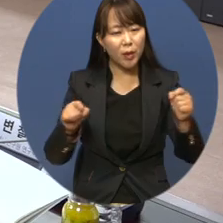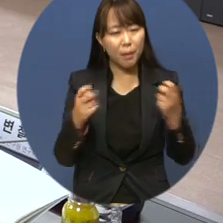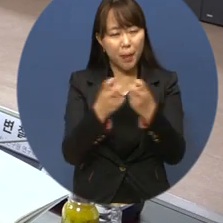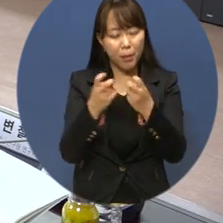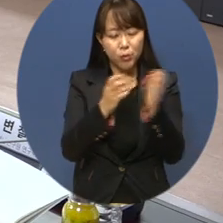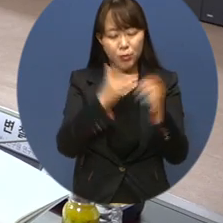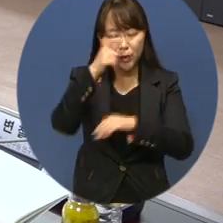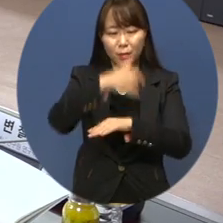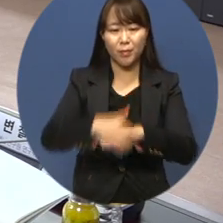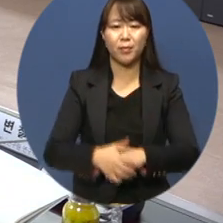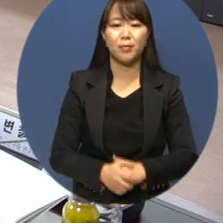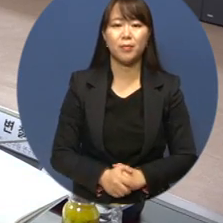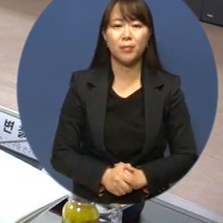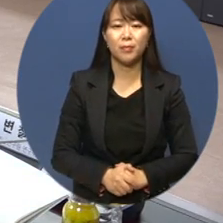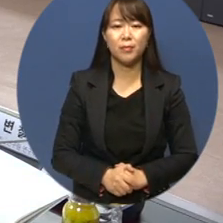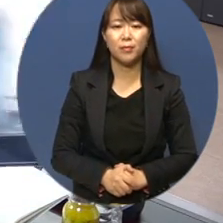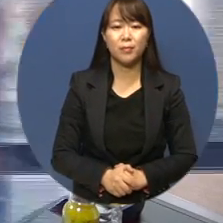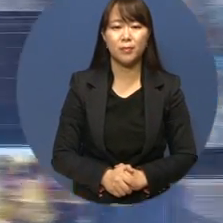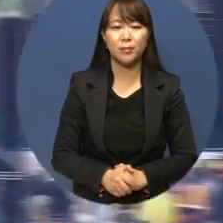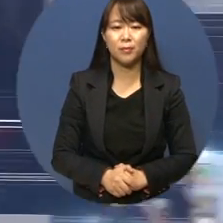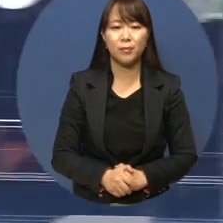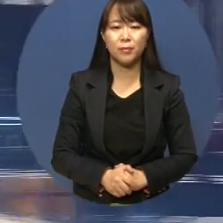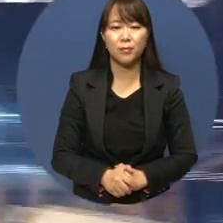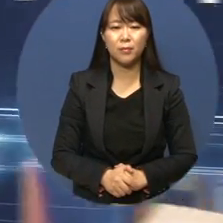마련할 방침입니다.